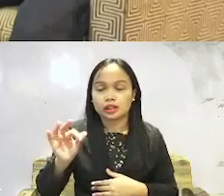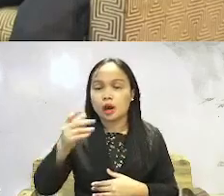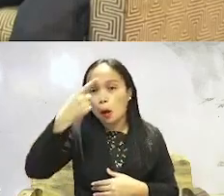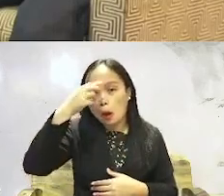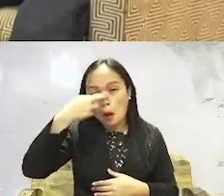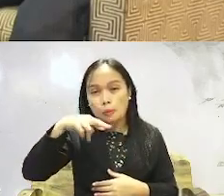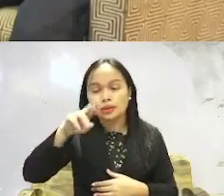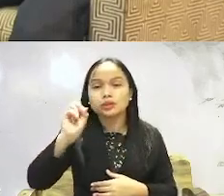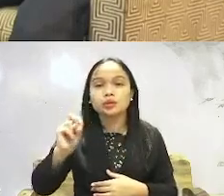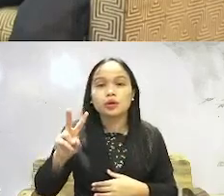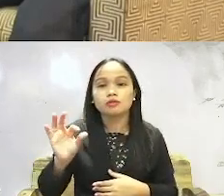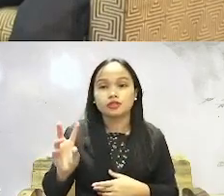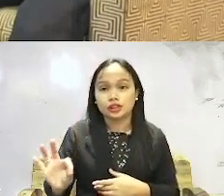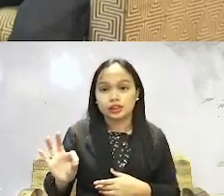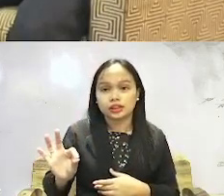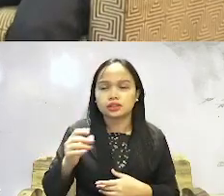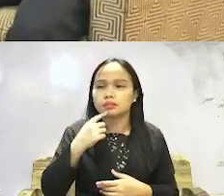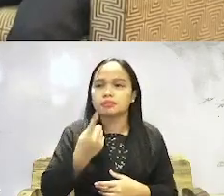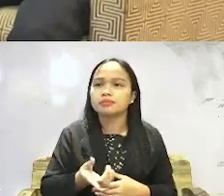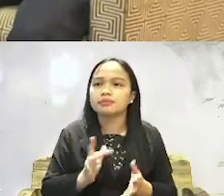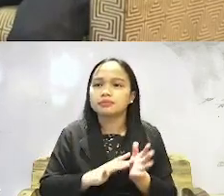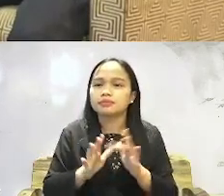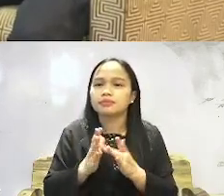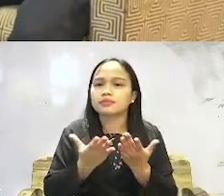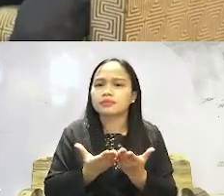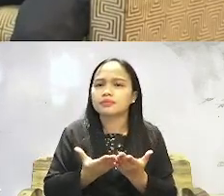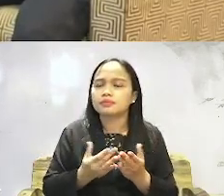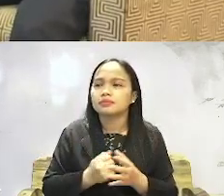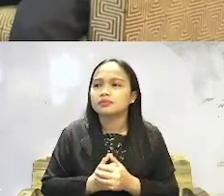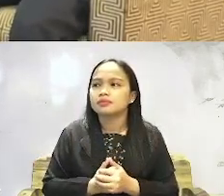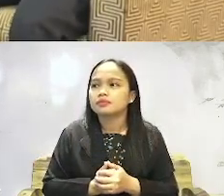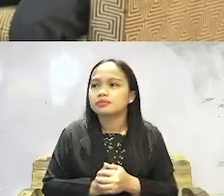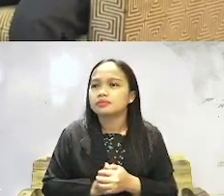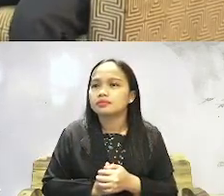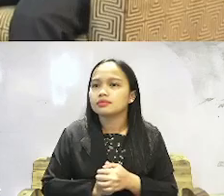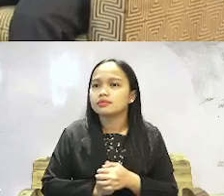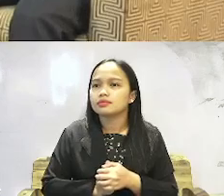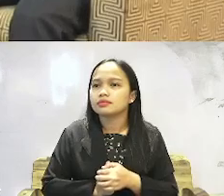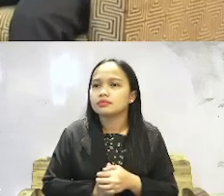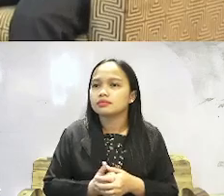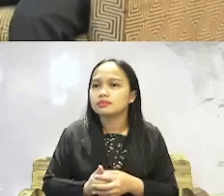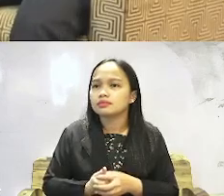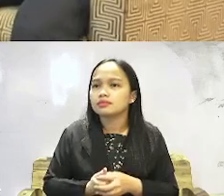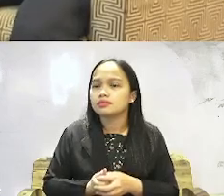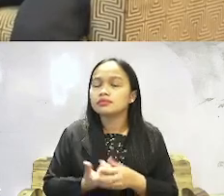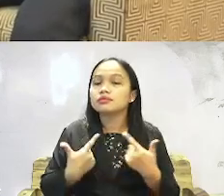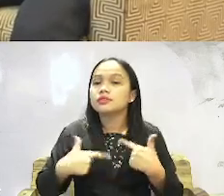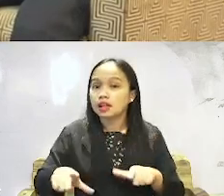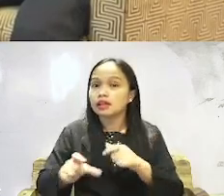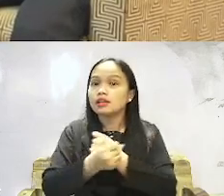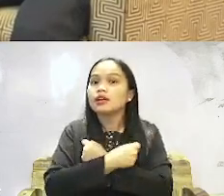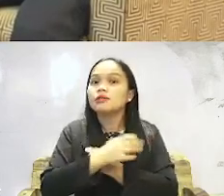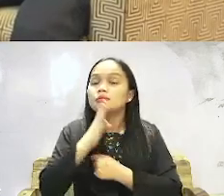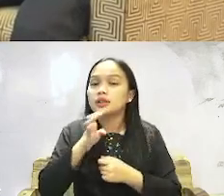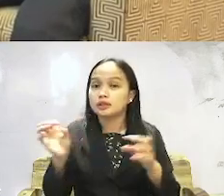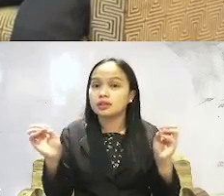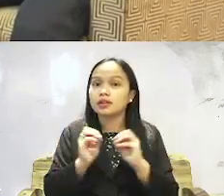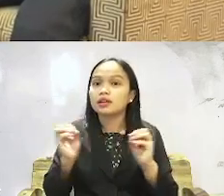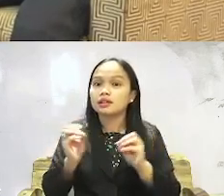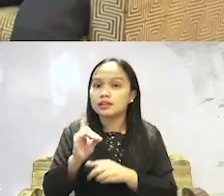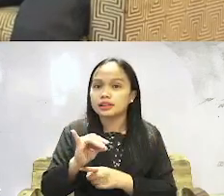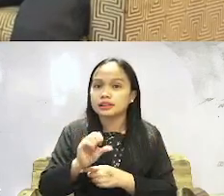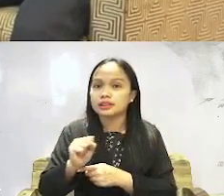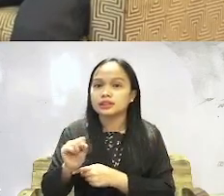12 verse 9. Sabi dun sa verse, Romans chapter 12 verse 9. Let love be without